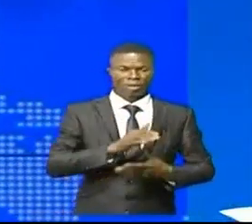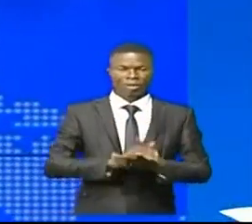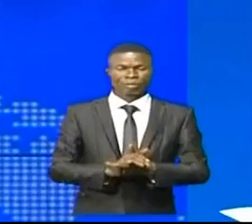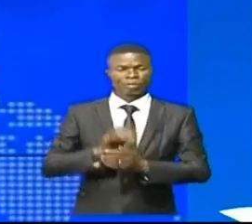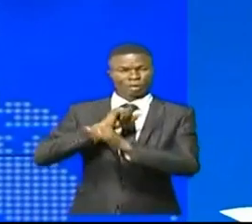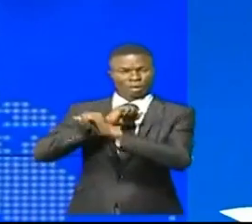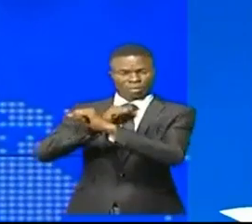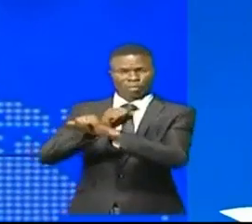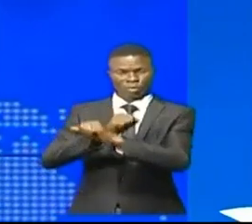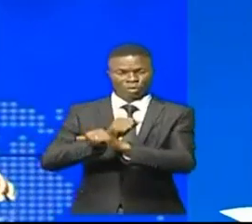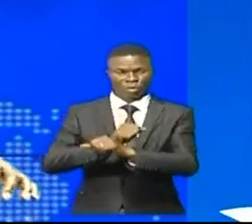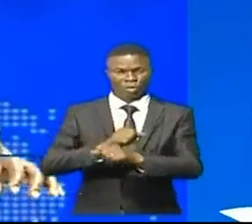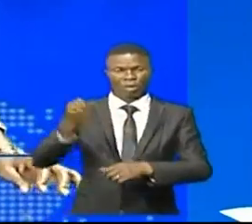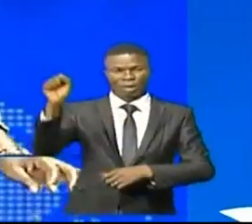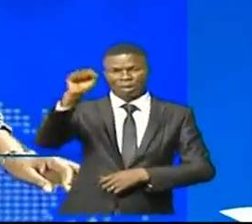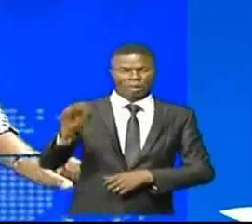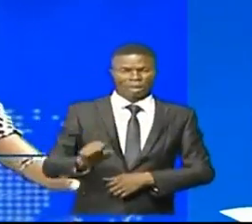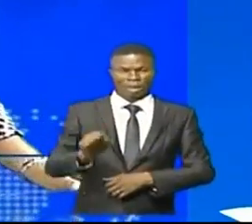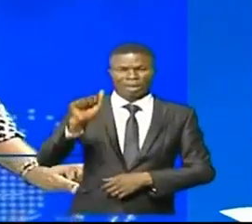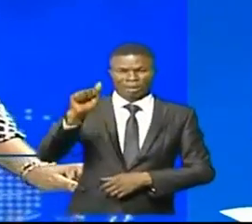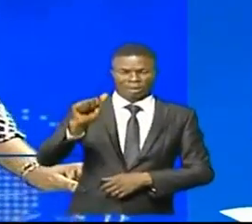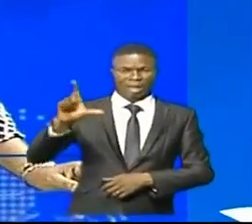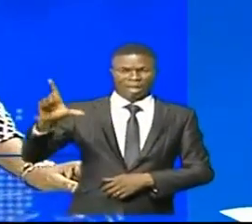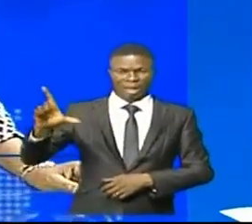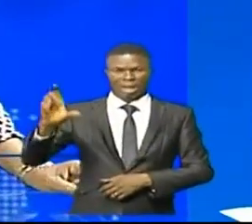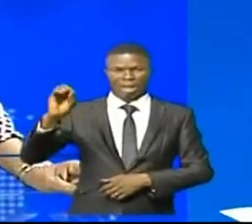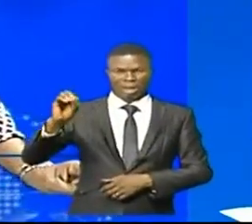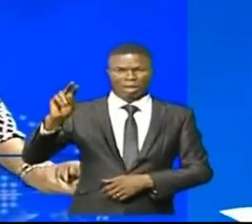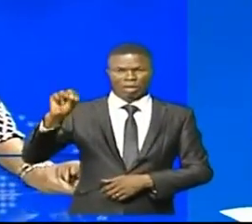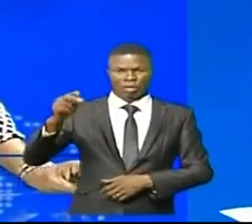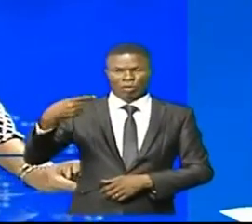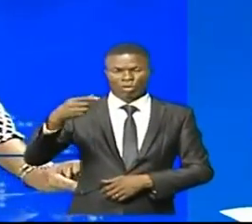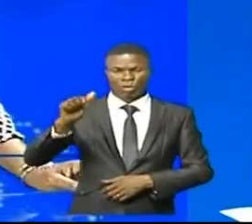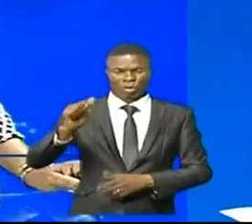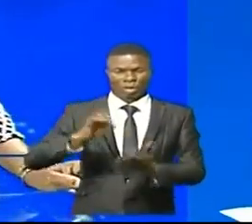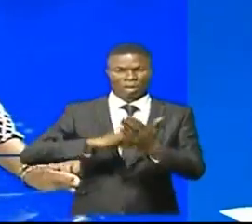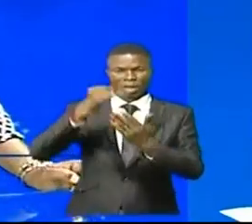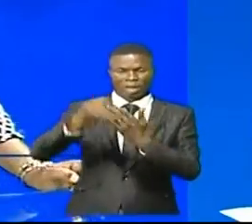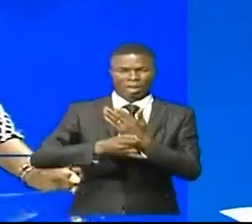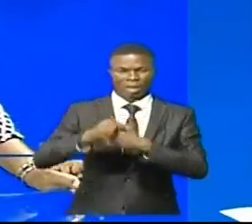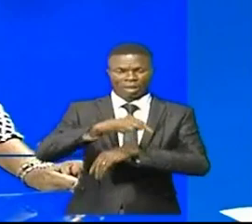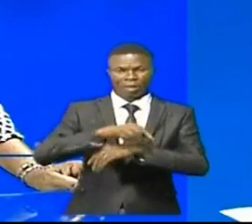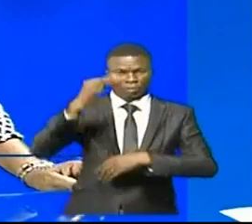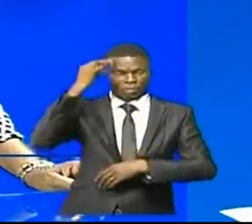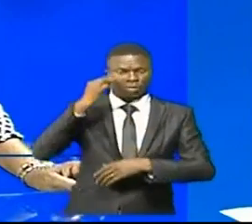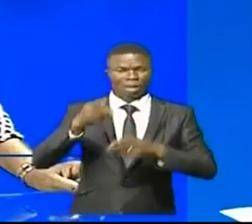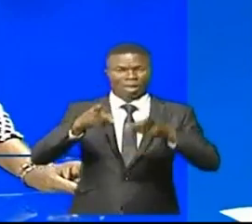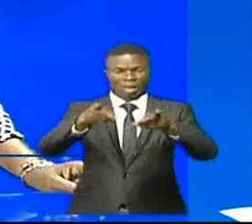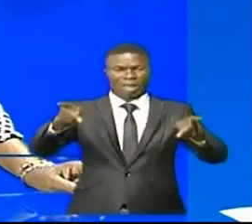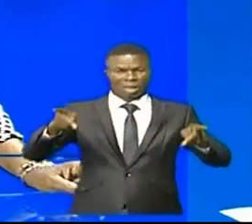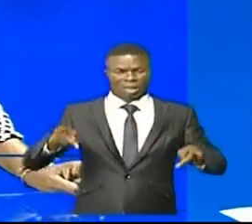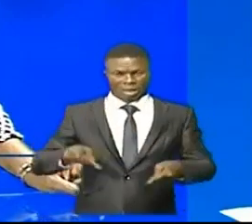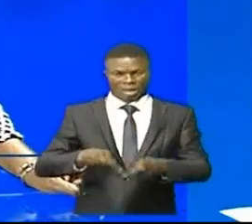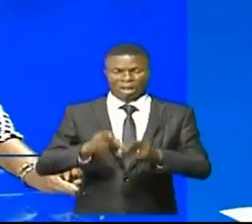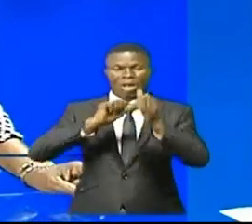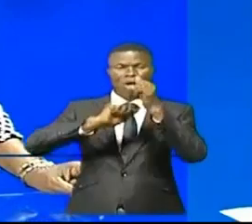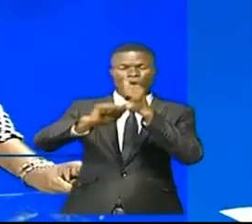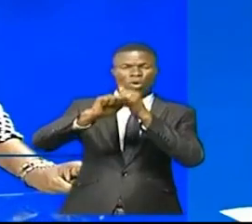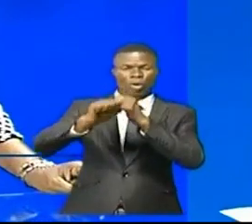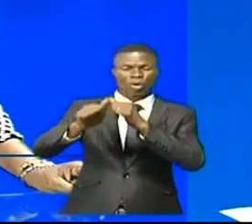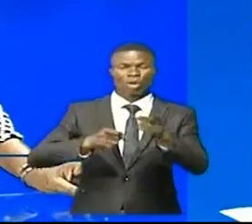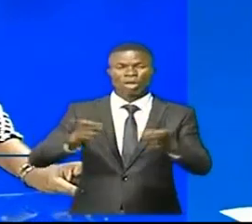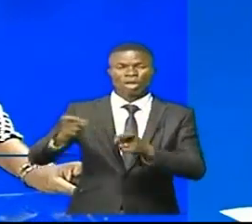Tobatela Salonga, entendez protégeant le parc Salonga, un projet du ministère de l'Environnement qui vise à promouvoir la